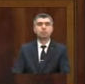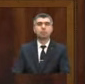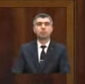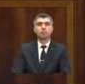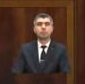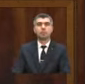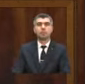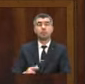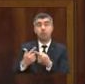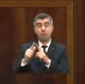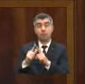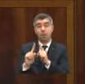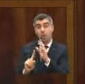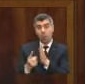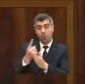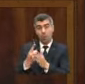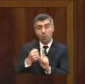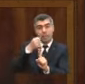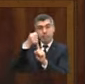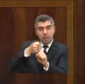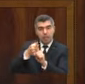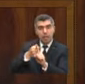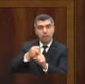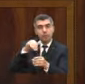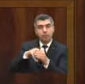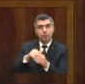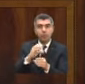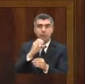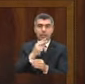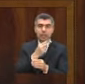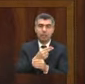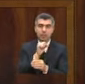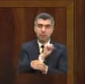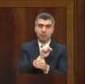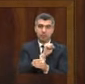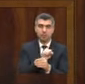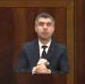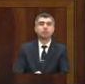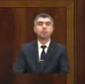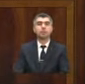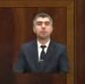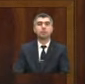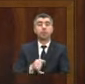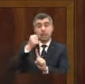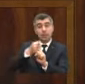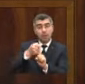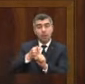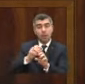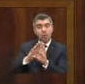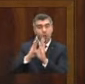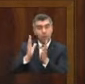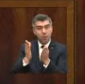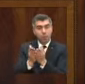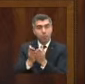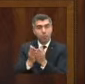درنا الورش الأول اللي هو الإصلاح المؤسساتي للصندوق المغربي للتأمين الصحي، دابا غادي يكون عندنا إصلاح ديال الصندوق الوطني للضمان